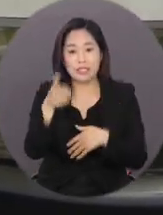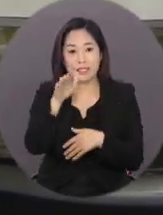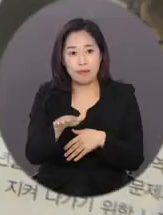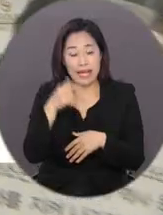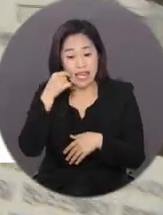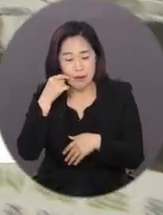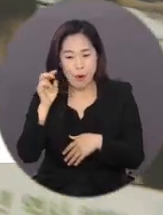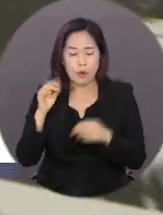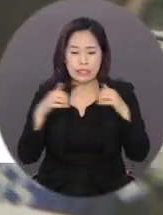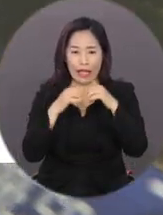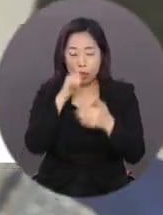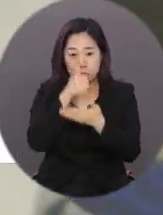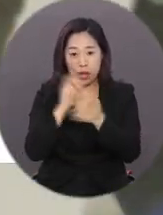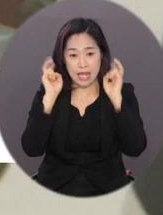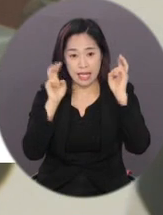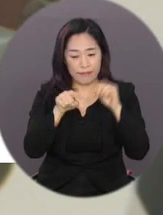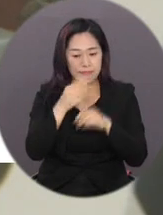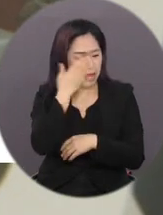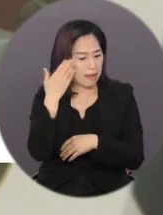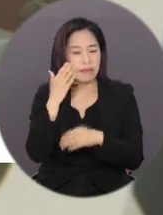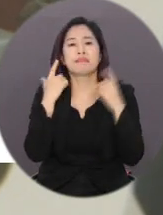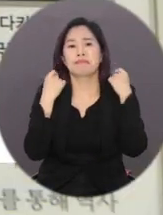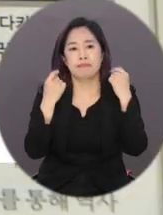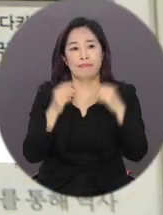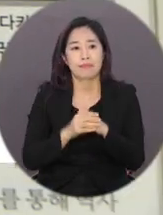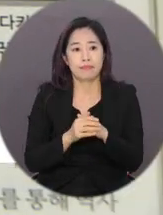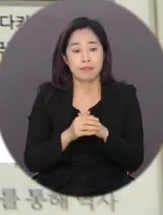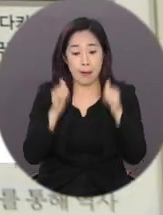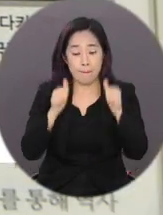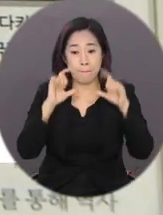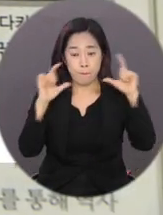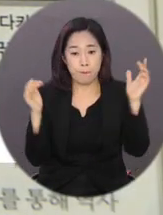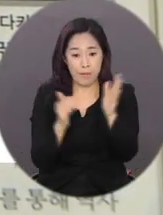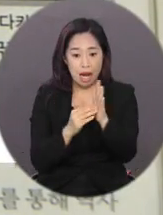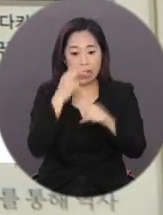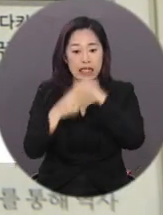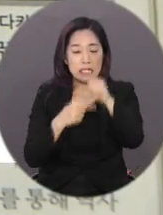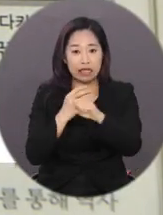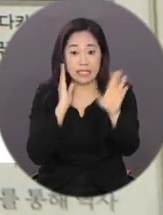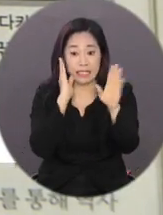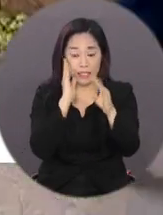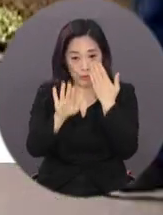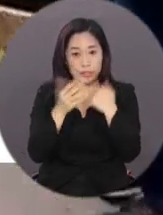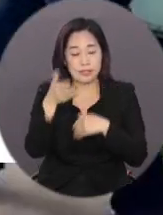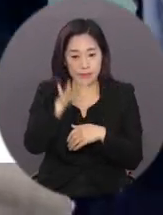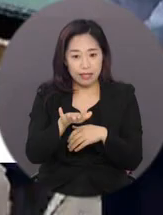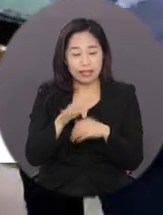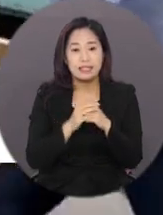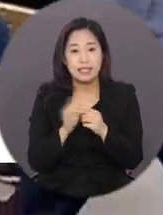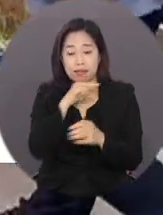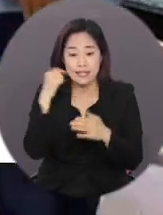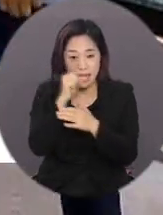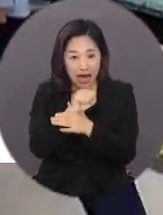일본 전범기업들은 여전히 외면하고 있습니다. 대법원 판결이 난 지 2년이 지났지만 사과와 배상은 여전히 이루어지지